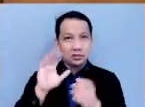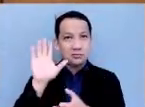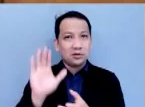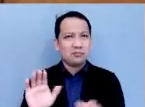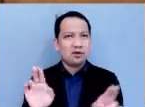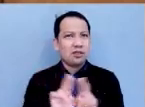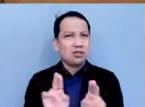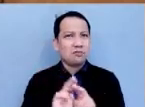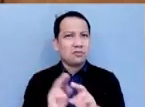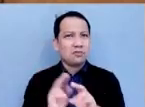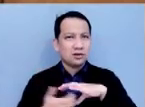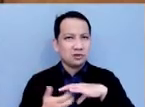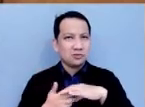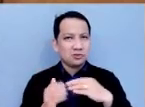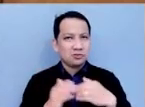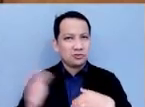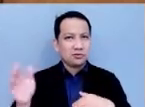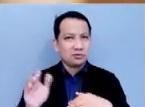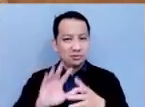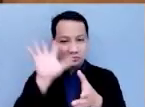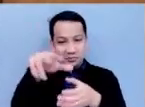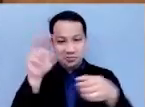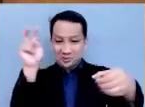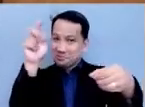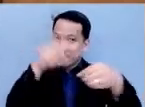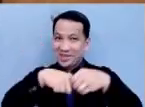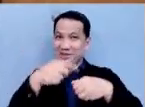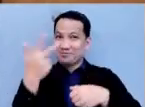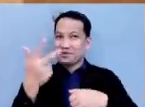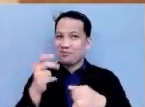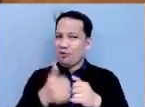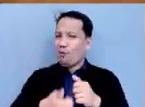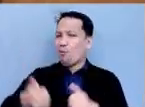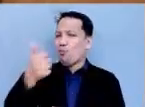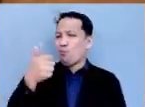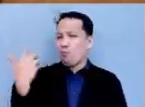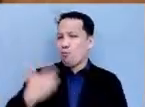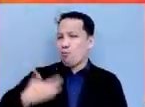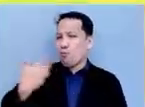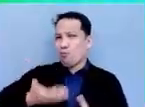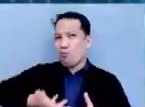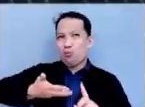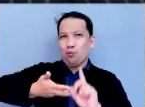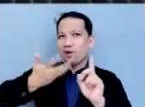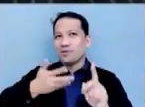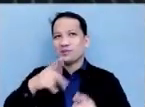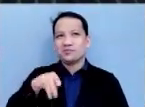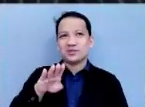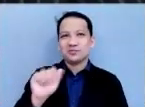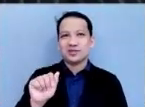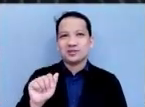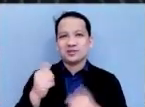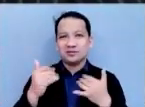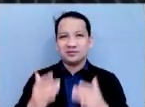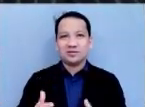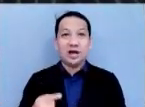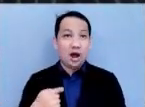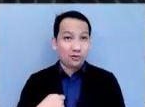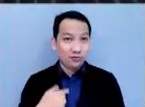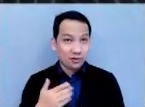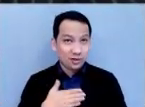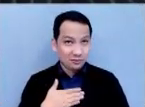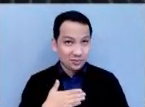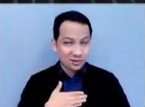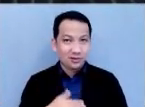ordinaryong kliyente, daig pa niyang naka 3 points sa mga kliyenteng big-time PBA players. Masayang-masaya ako.